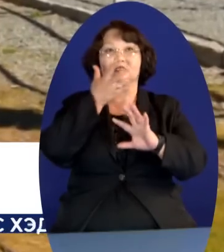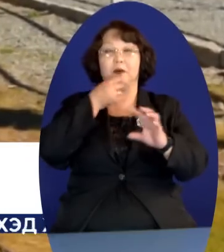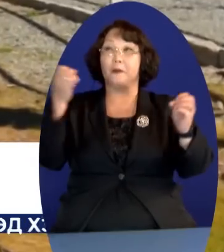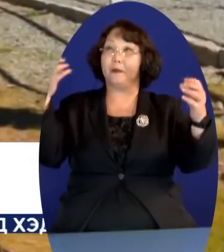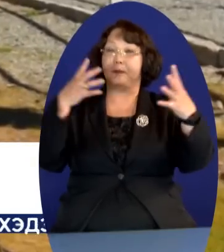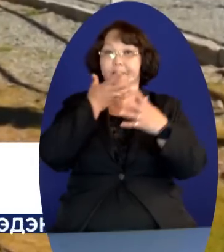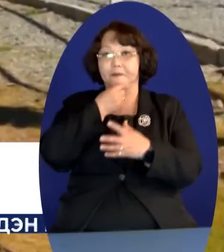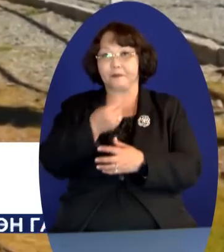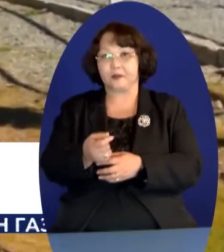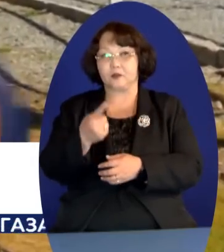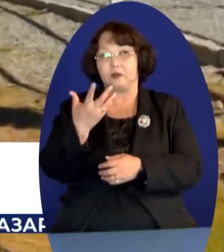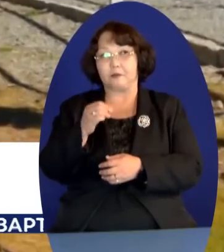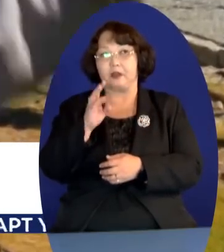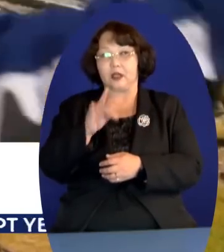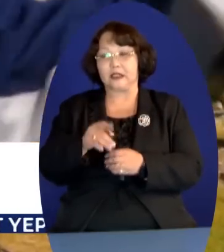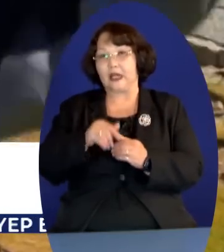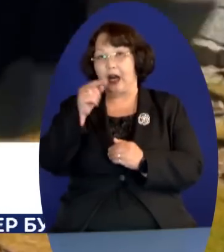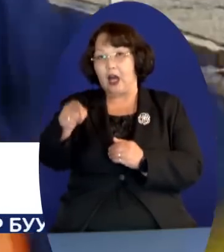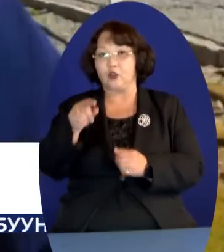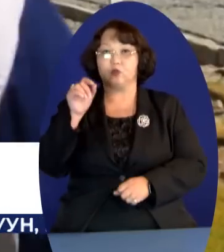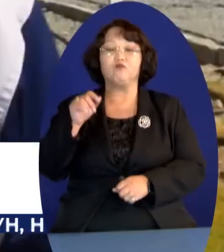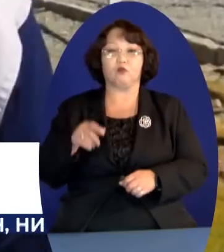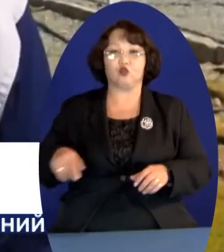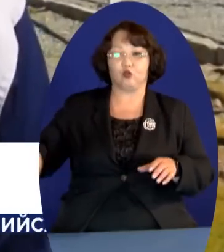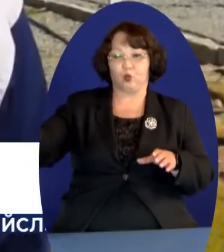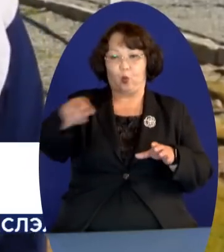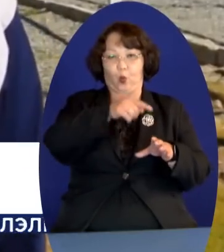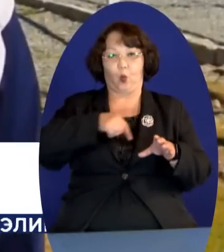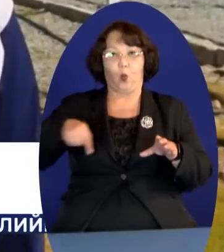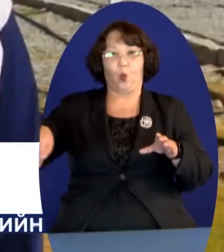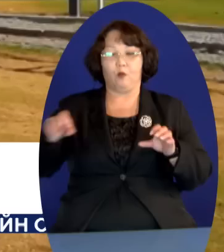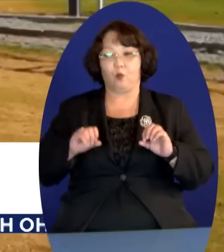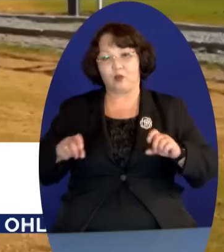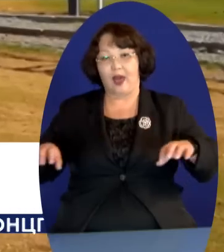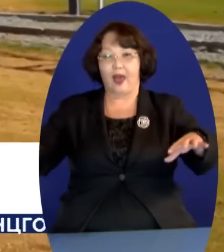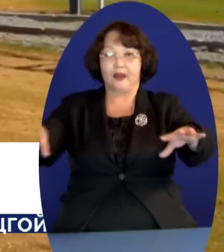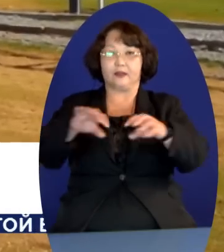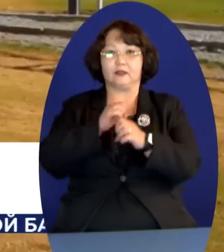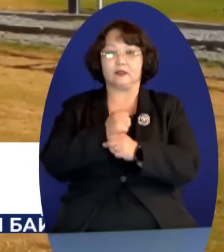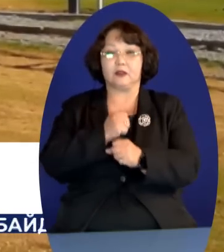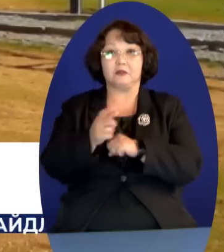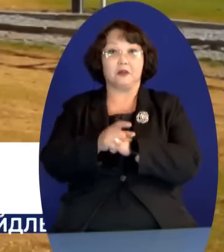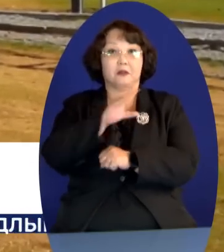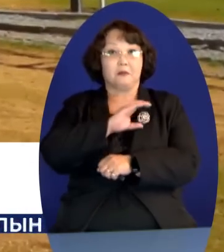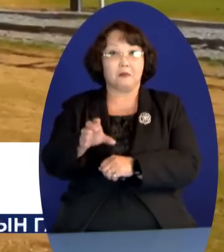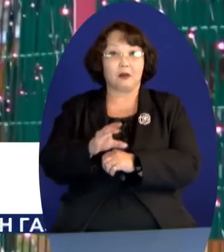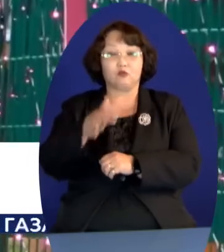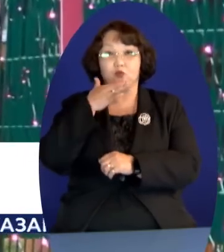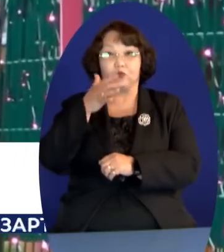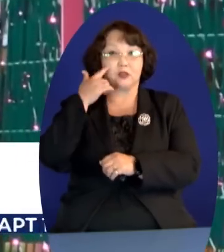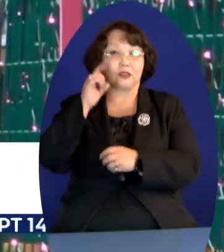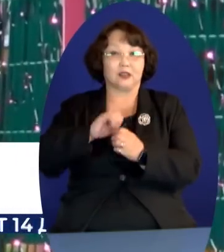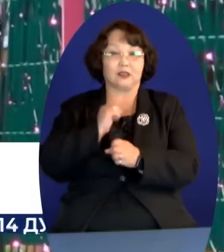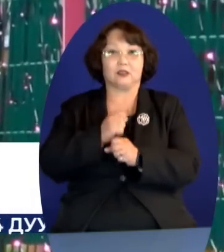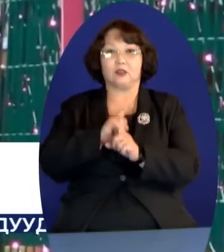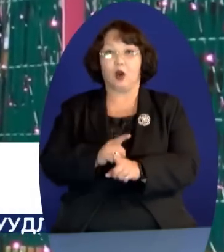дараагийн цаадлал 48 м мөн болохоор юм дугуй маягийн юм бүтээн байгуулалт хийж байна. Ийхүү мэрэгжлийн байгууллагын зөвлөмж санаачлахын